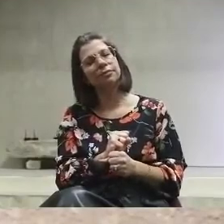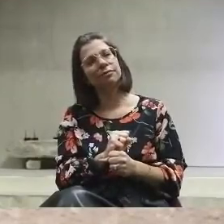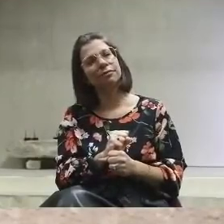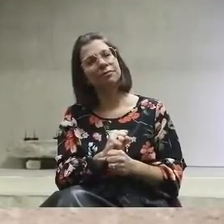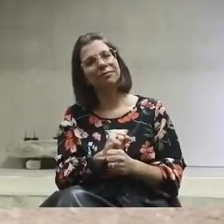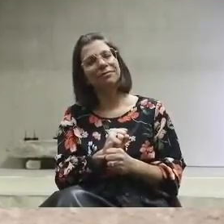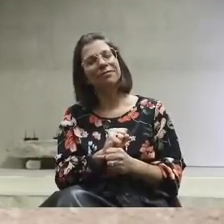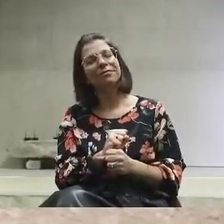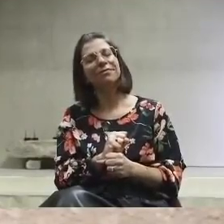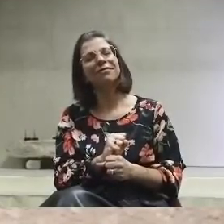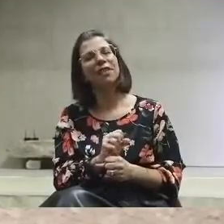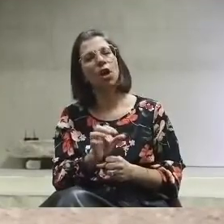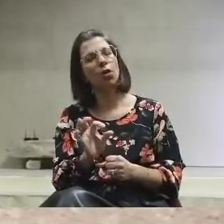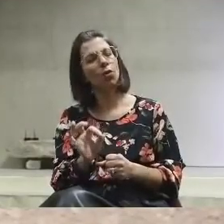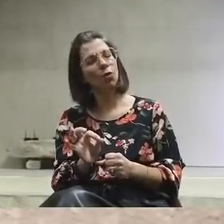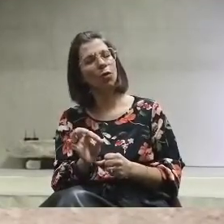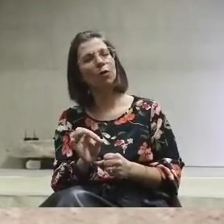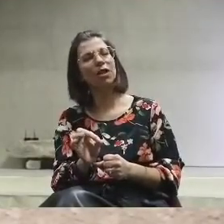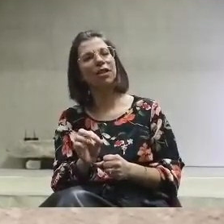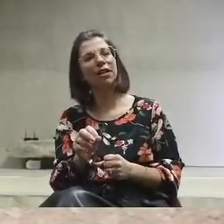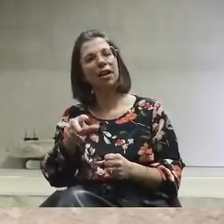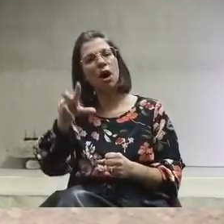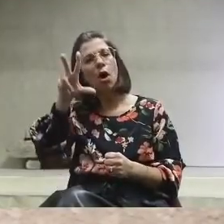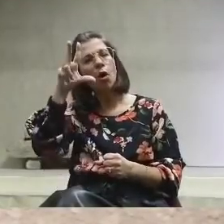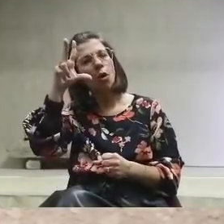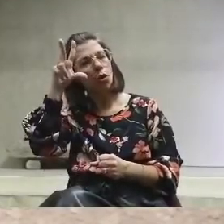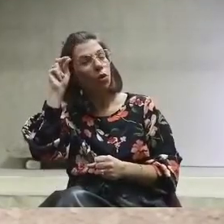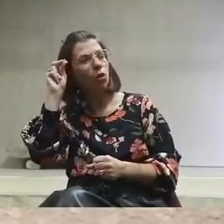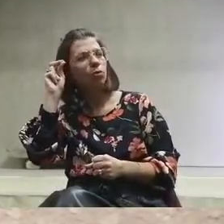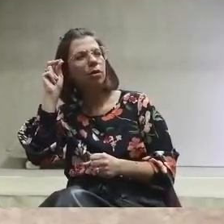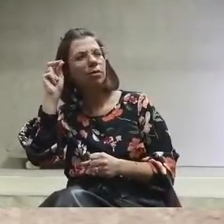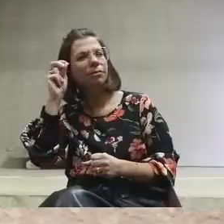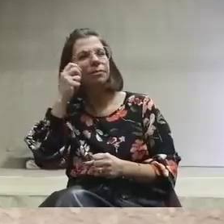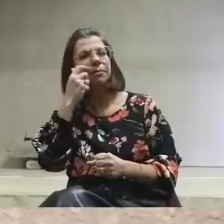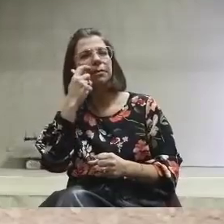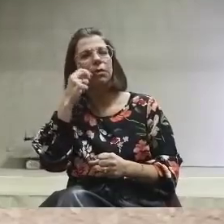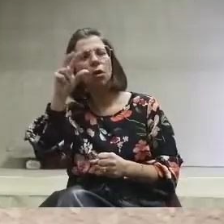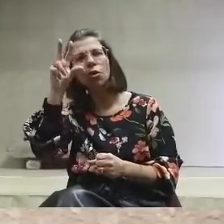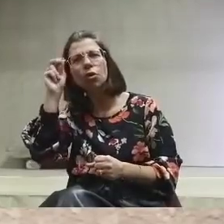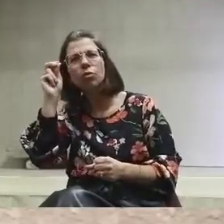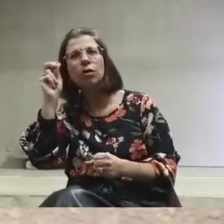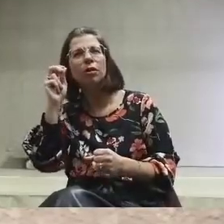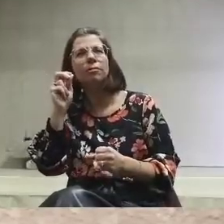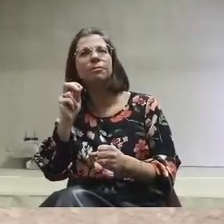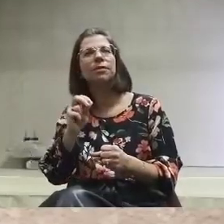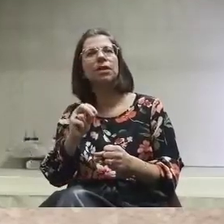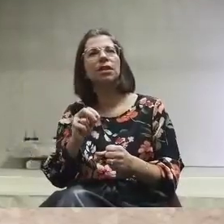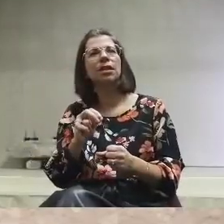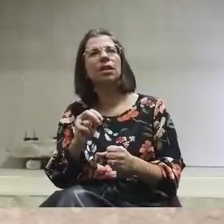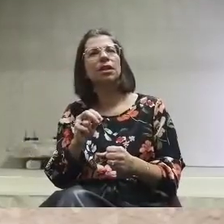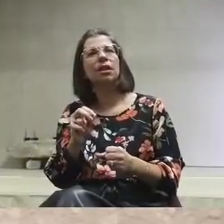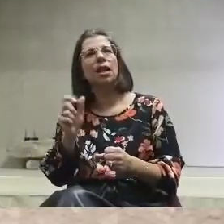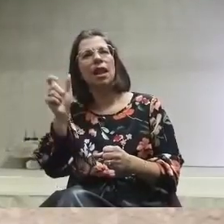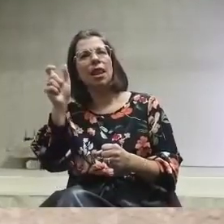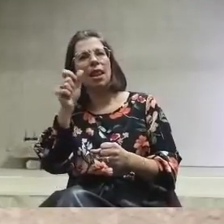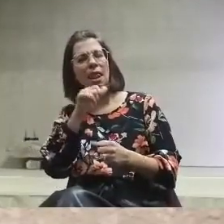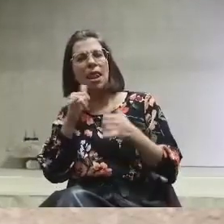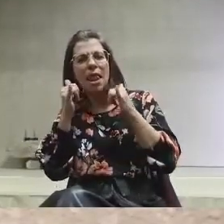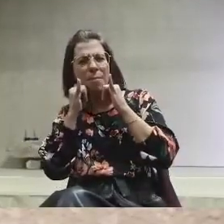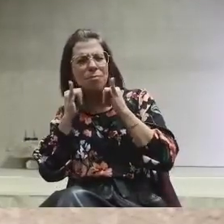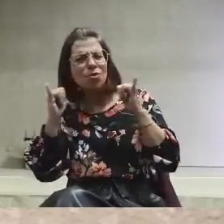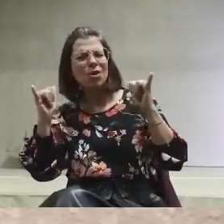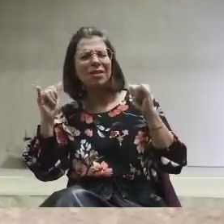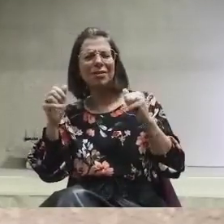on en comprend le sens du message de la croix. On comprend la puissance,